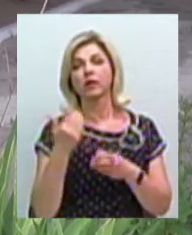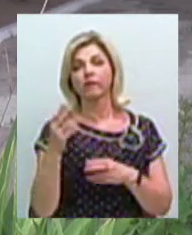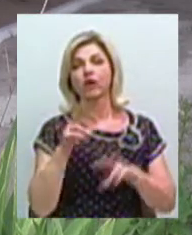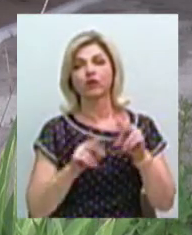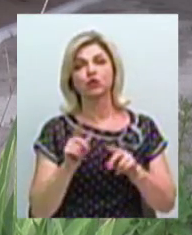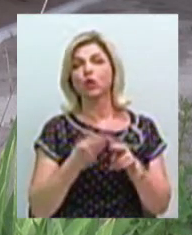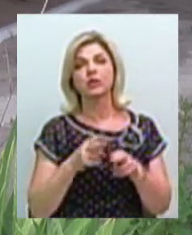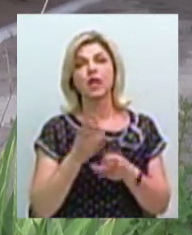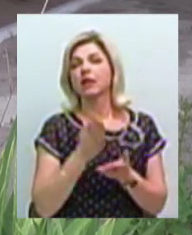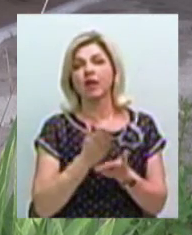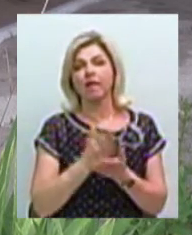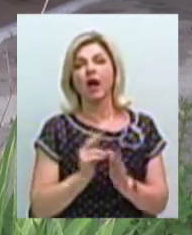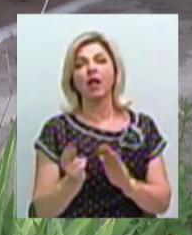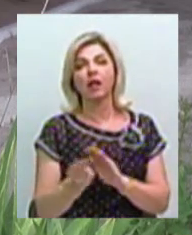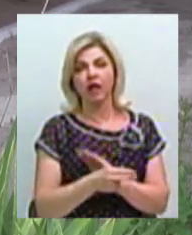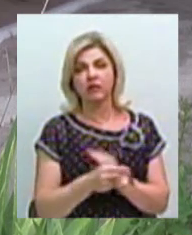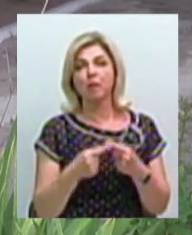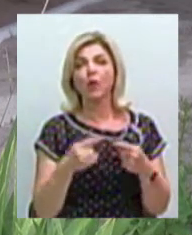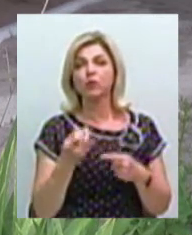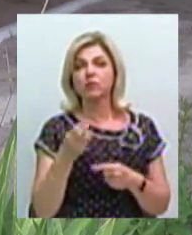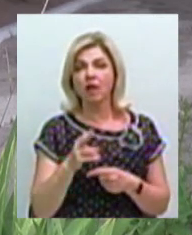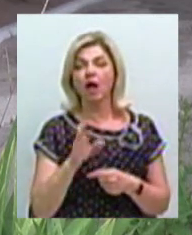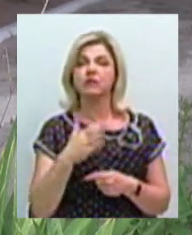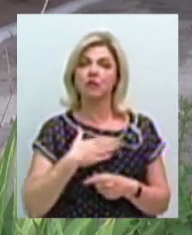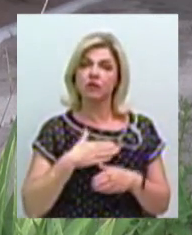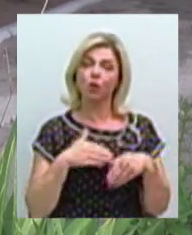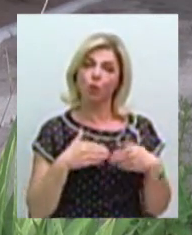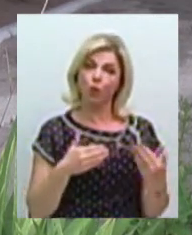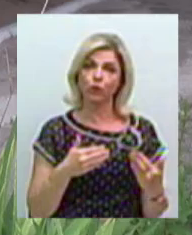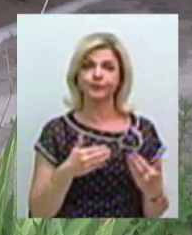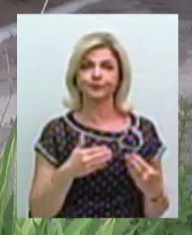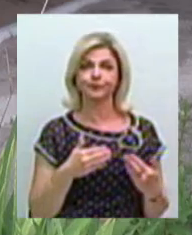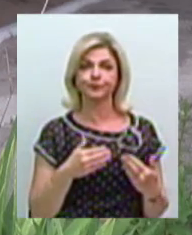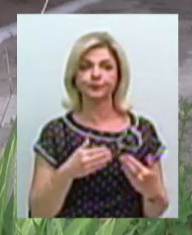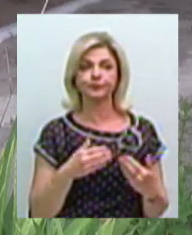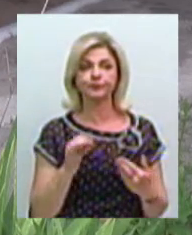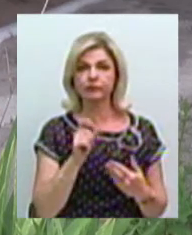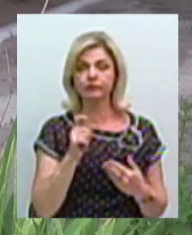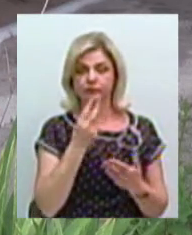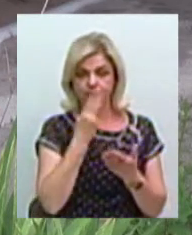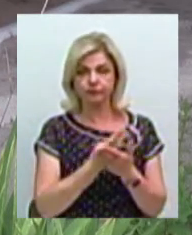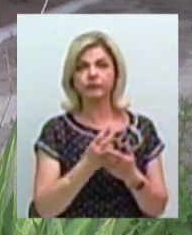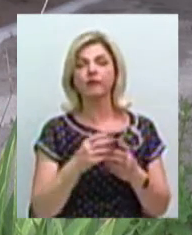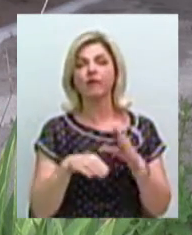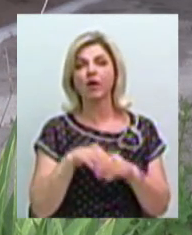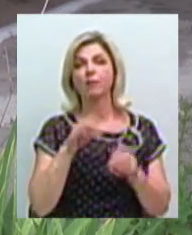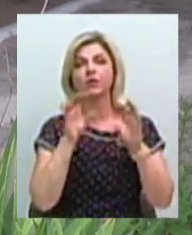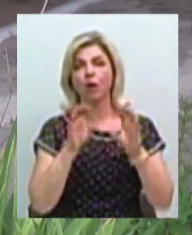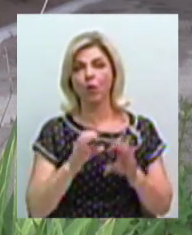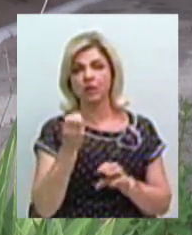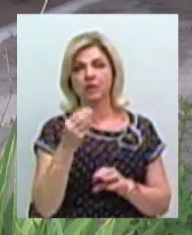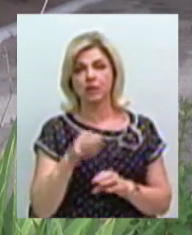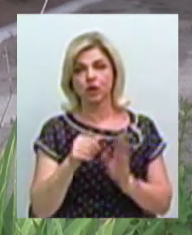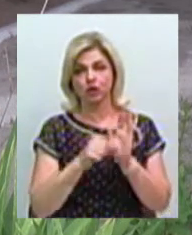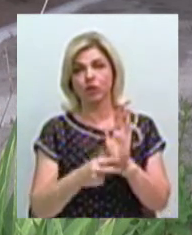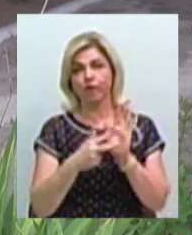що це не є агітаційною продукцією. З нашого боку, ми, виходячи з виборчого законодавства, 68 статті, все ж таки